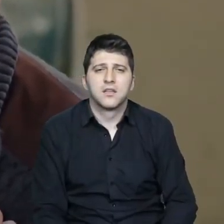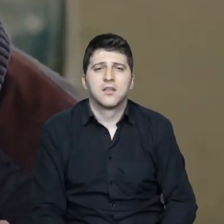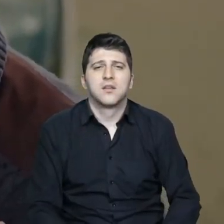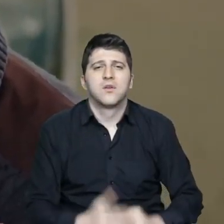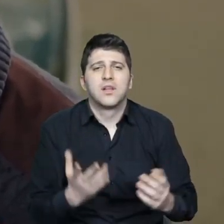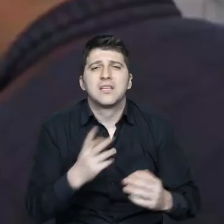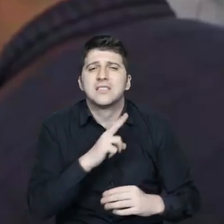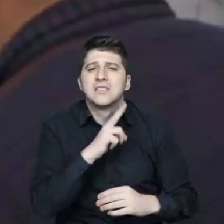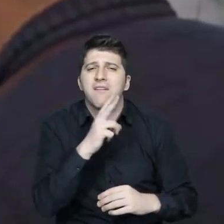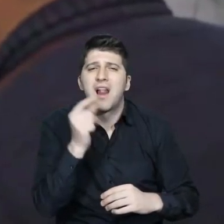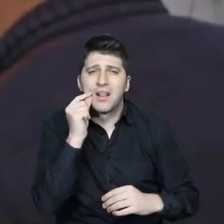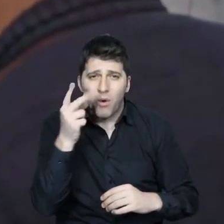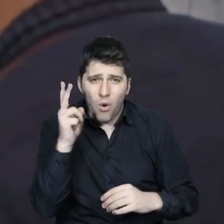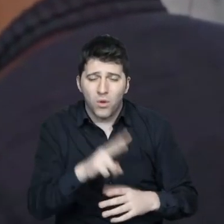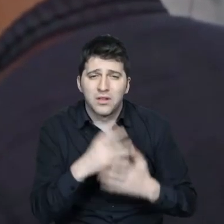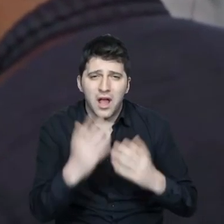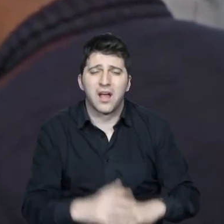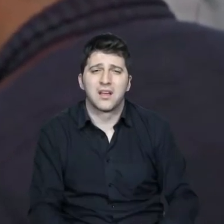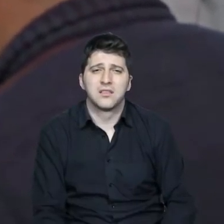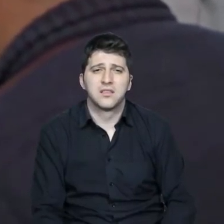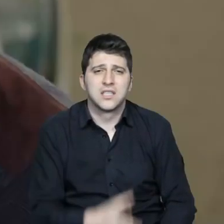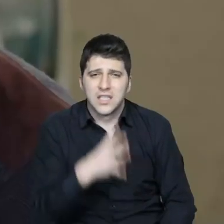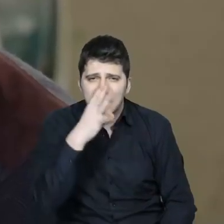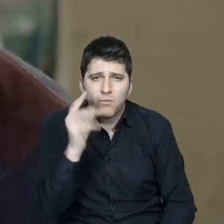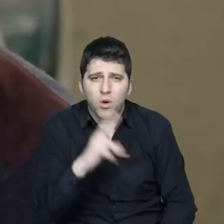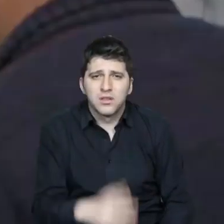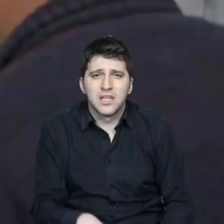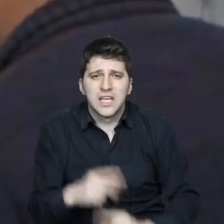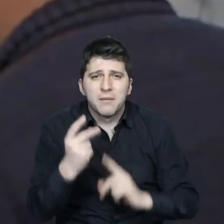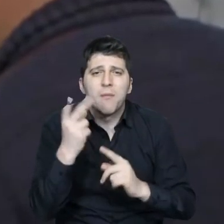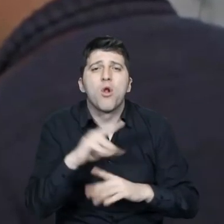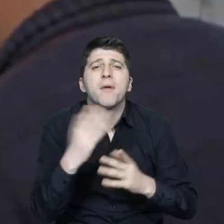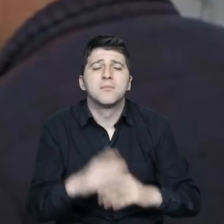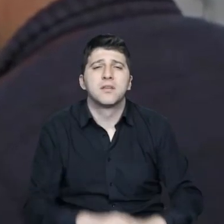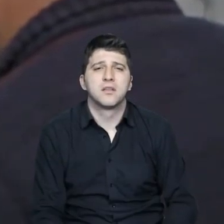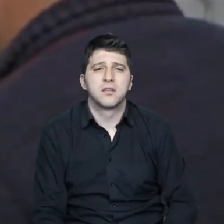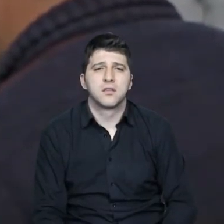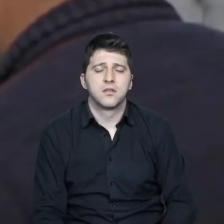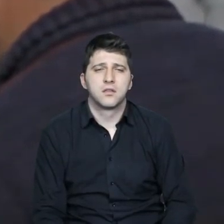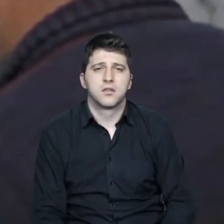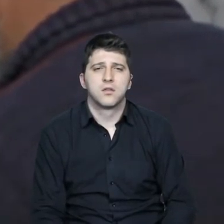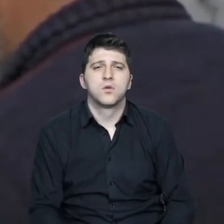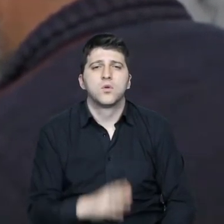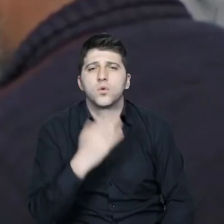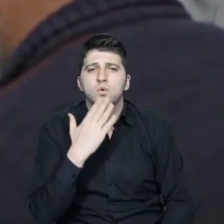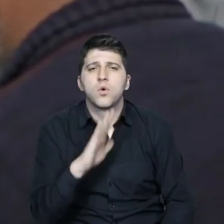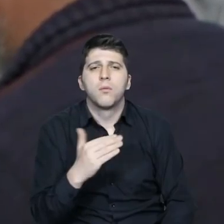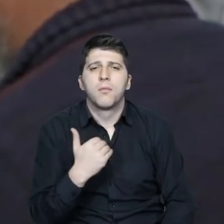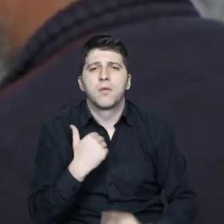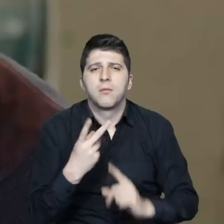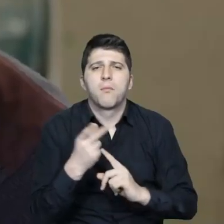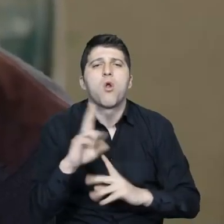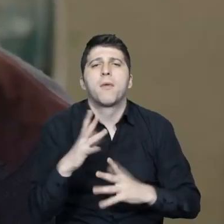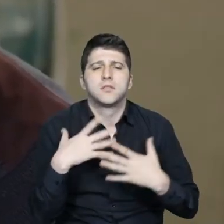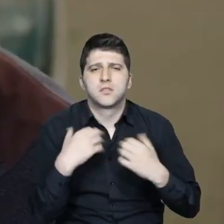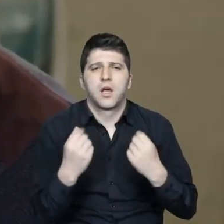zavallı adam, yazık, öldü ha. Kim öldü la? İbrahim ölmedi mi? Yok, benim bildiğim İbrahim